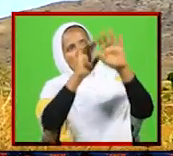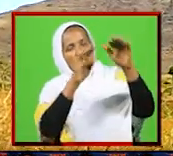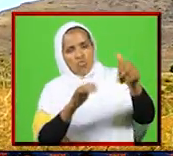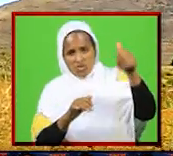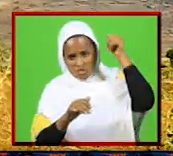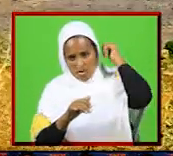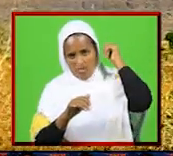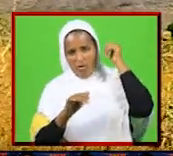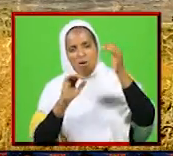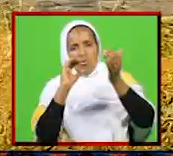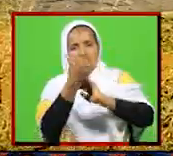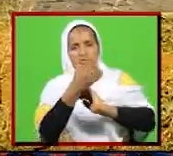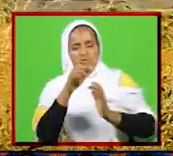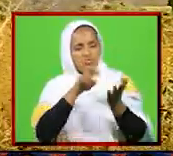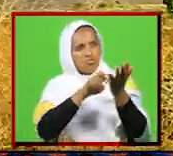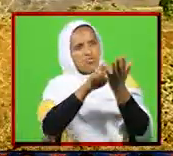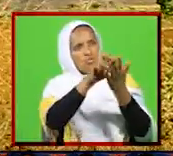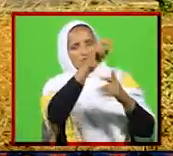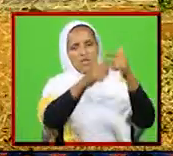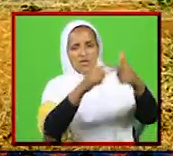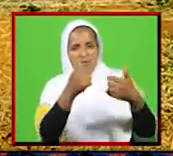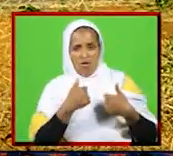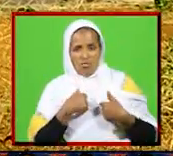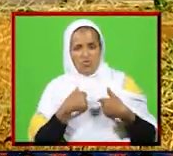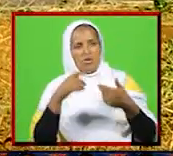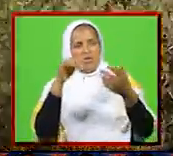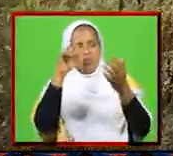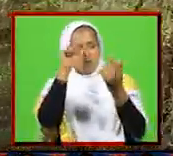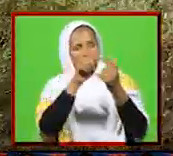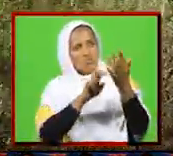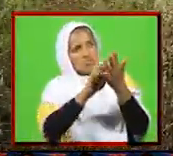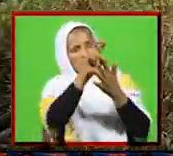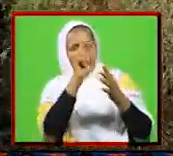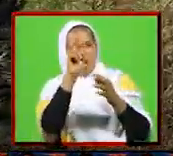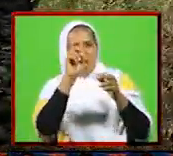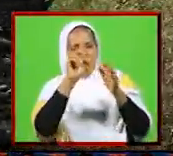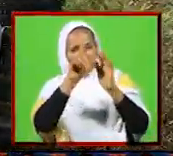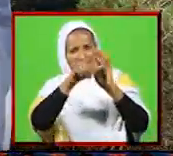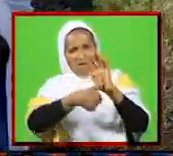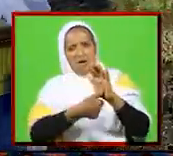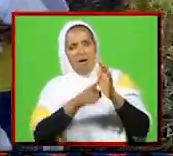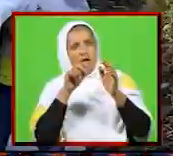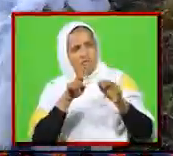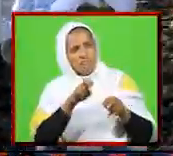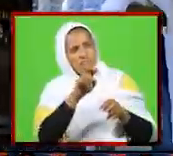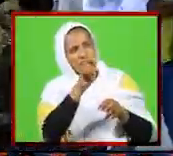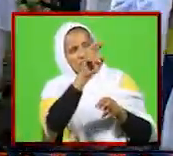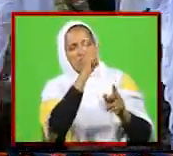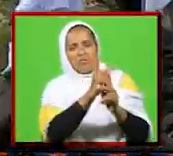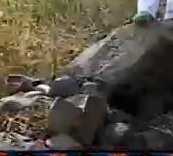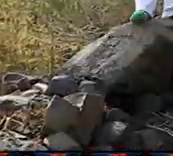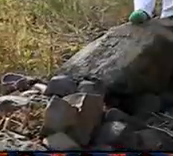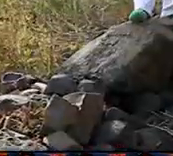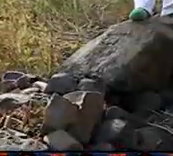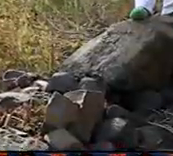ከተራራው ጀርባ ሆነን ነው ጉዞውን እያደረግን ያለ ነው። እንግዲህ ወደ ጉዞ ለመድረስ አንድ 20 ደቂቃዎችን በእግር መጓዝ